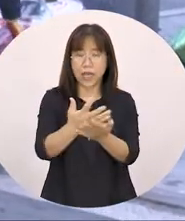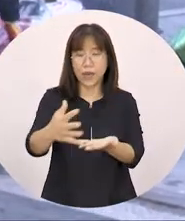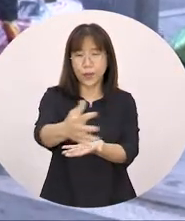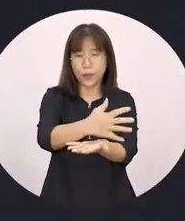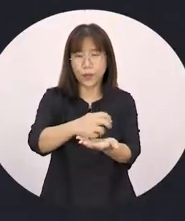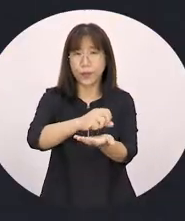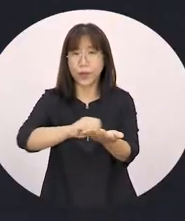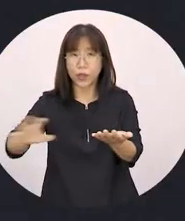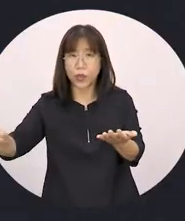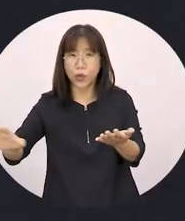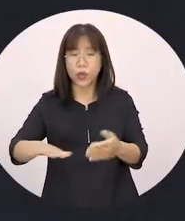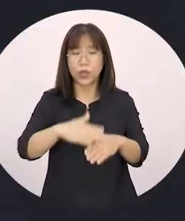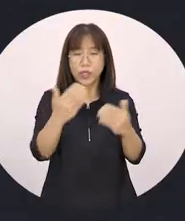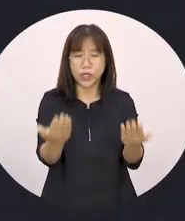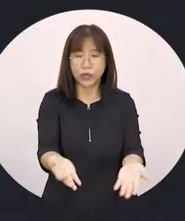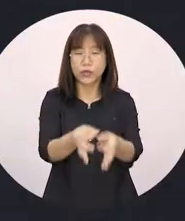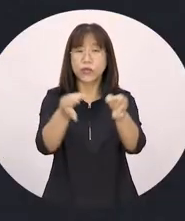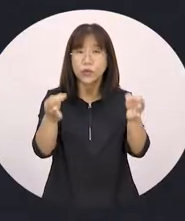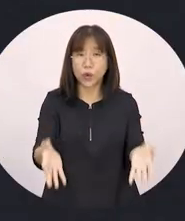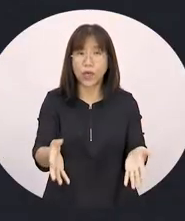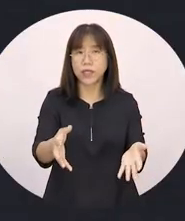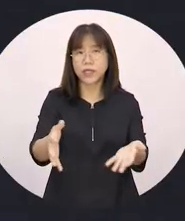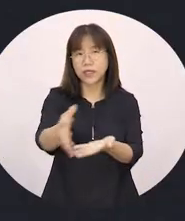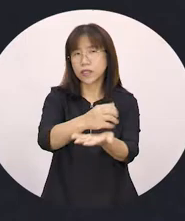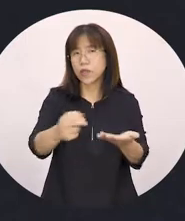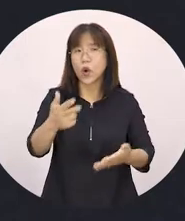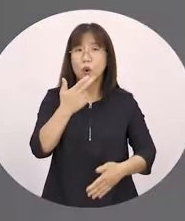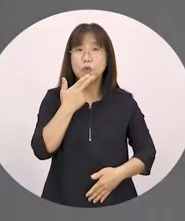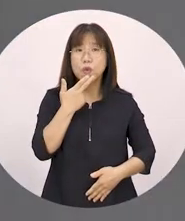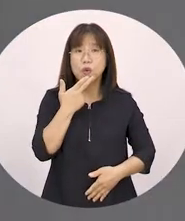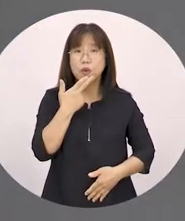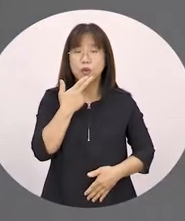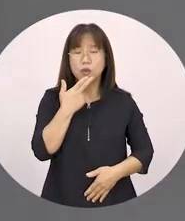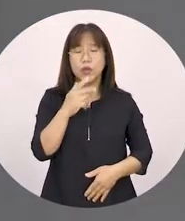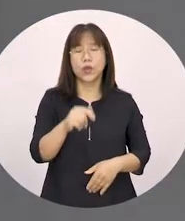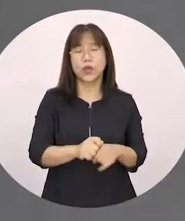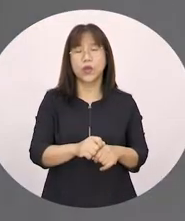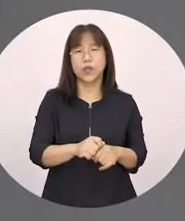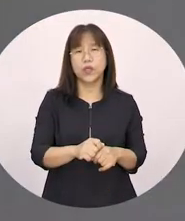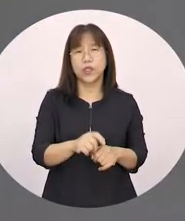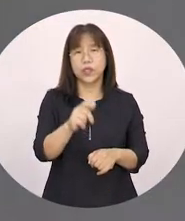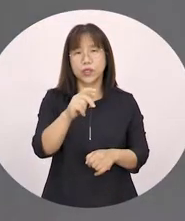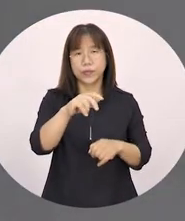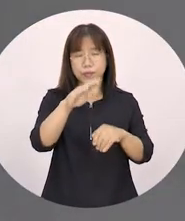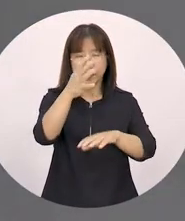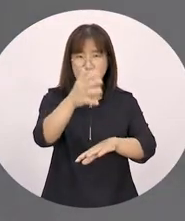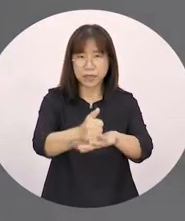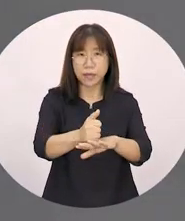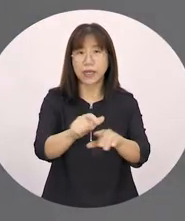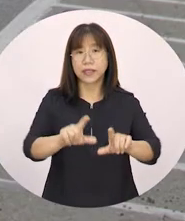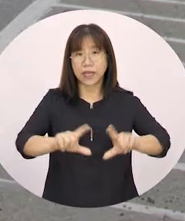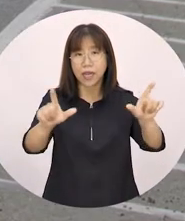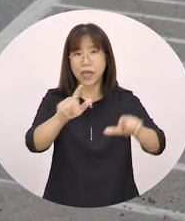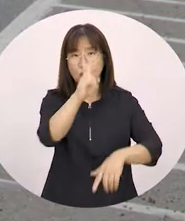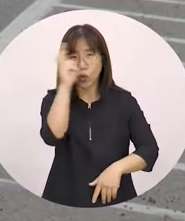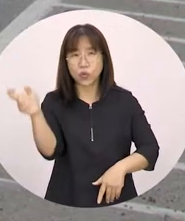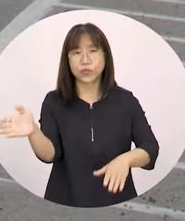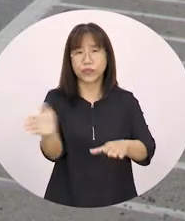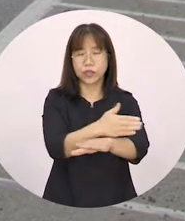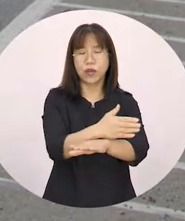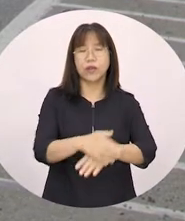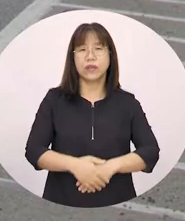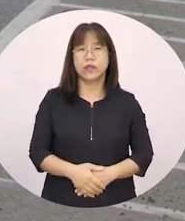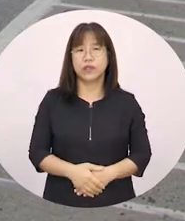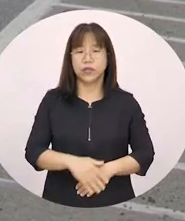연휴 기간 동안은 쓰레기를 수거하지 않고 9월 22일 저녁 7시 이후부터 동별로 배출 요일에 맞춰 버리면